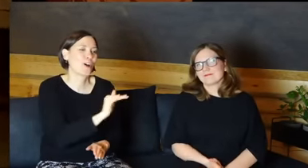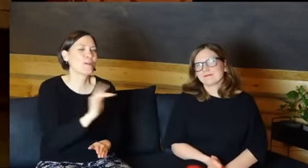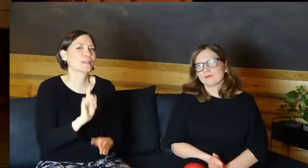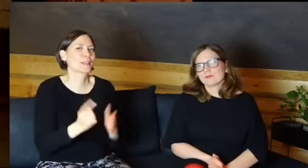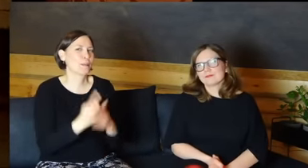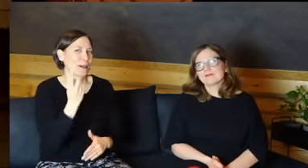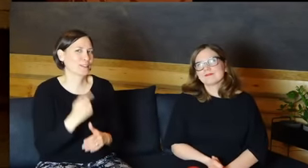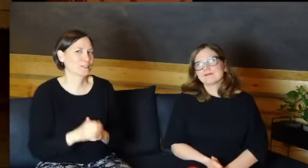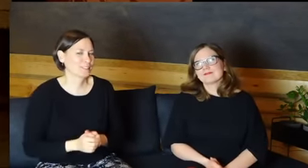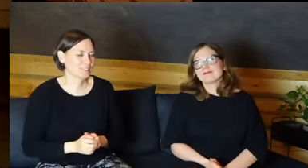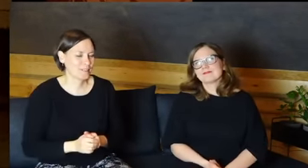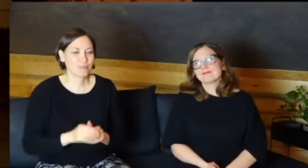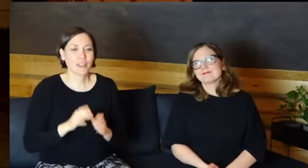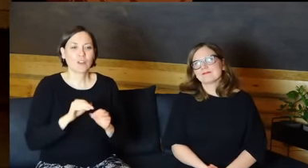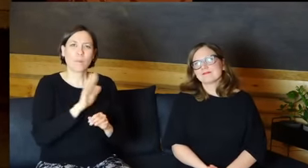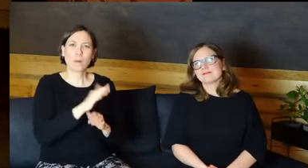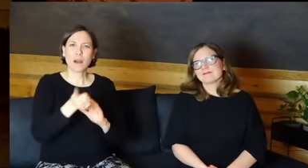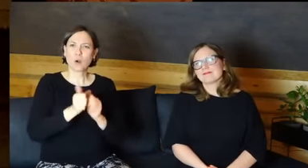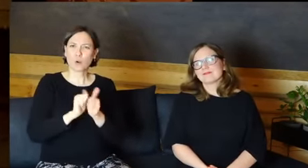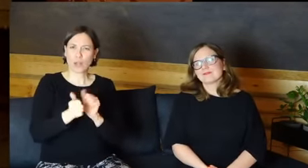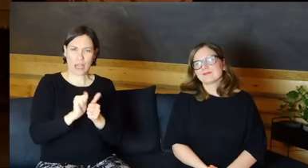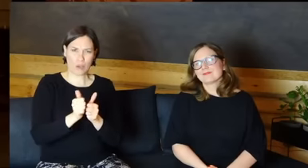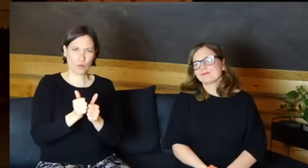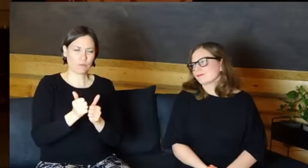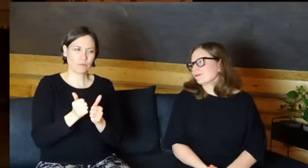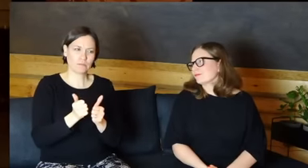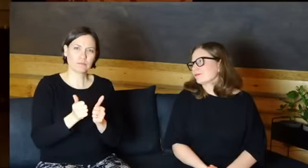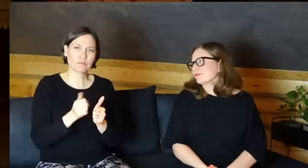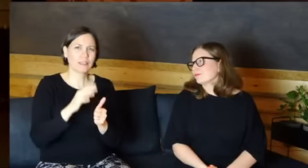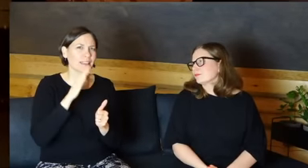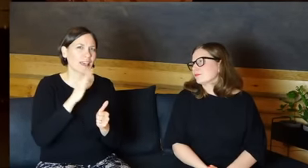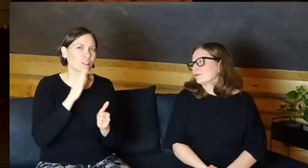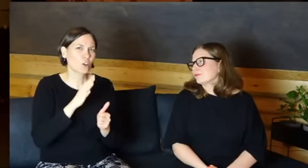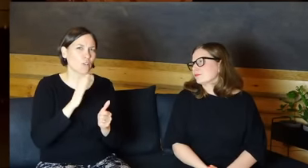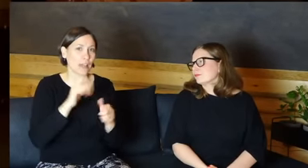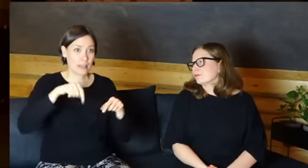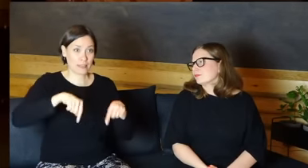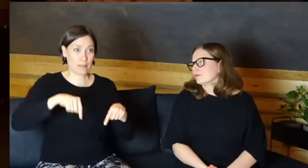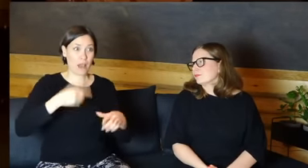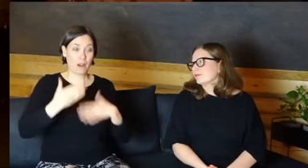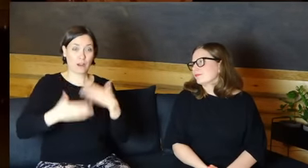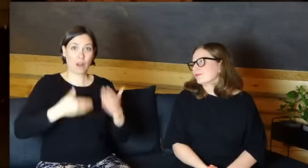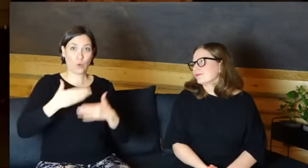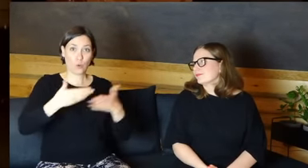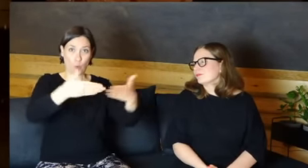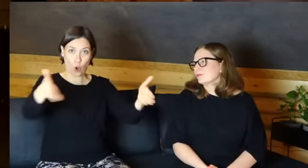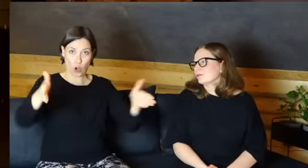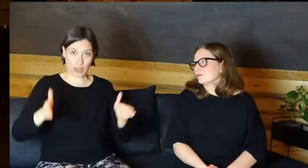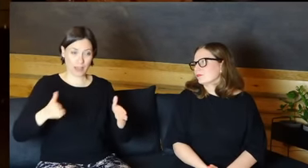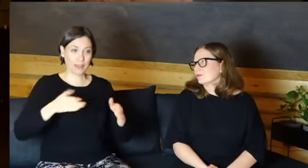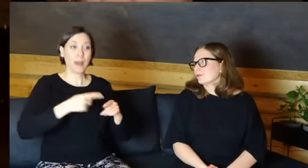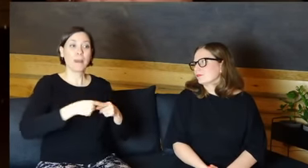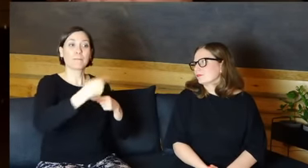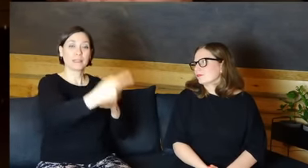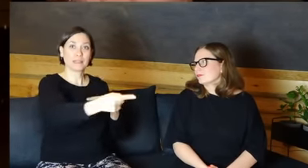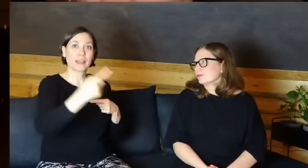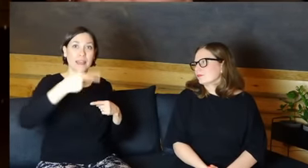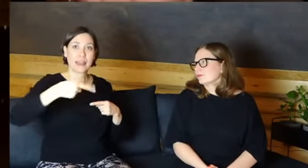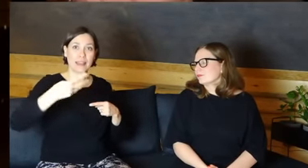Vähän vielä puhutaan siitä sun urheilusta, että tää lauluhuonehan on 14 metriä pitkä ja 6 metriä